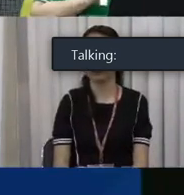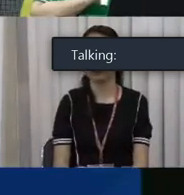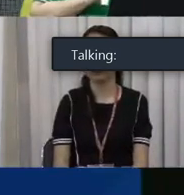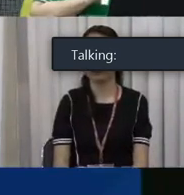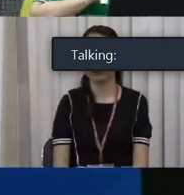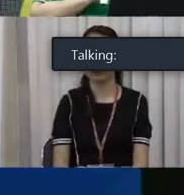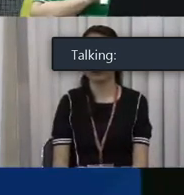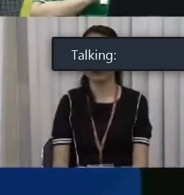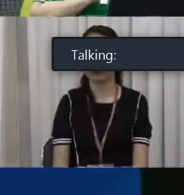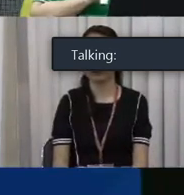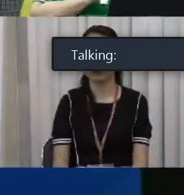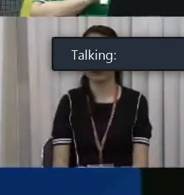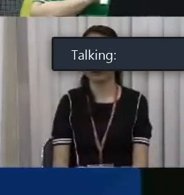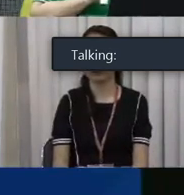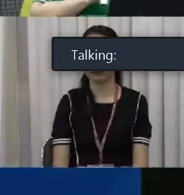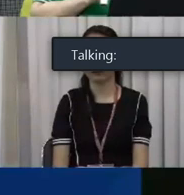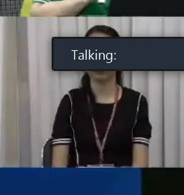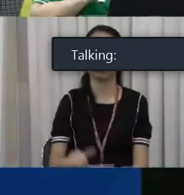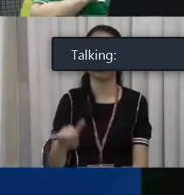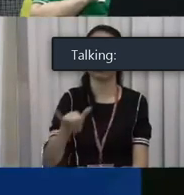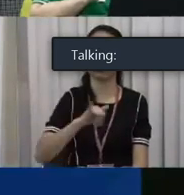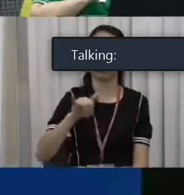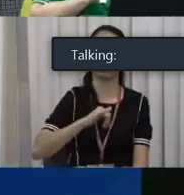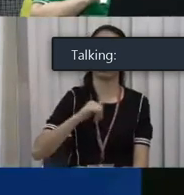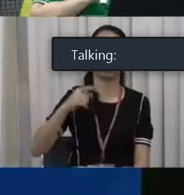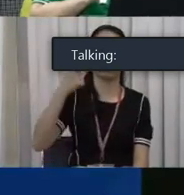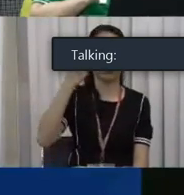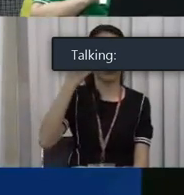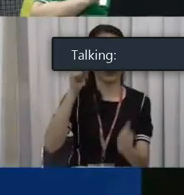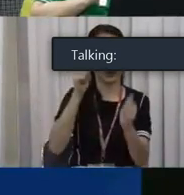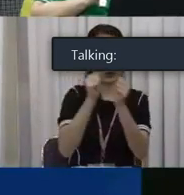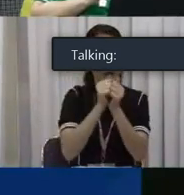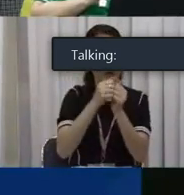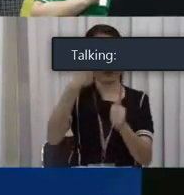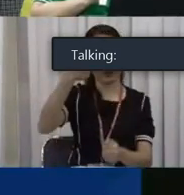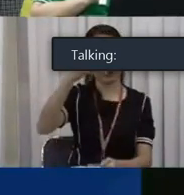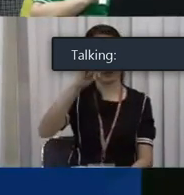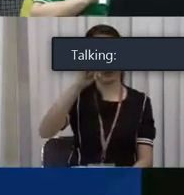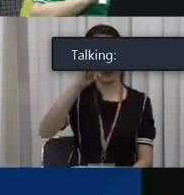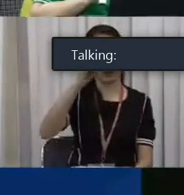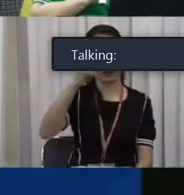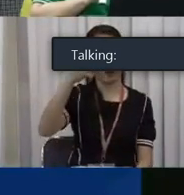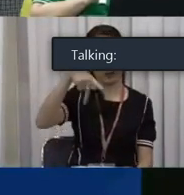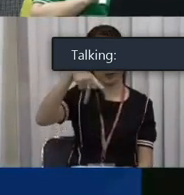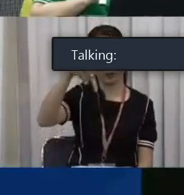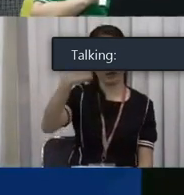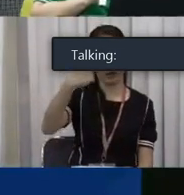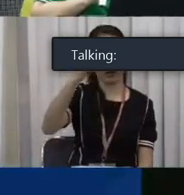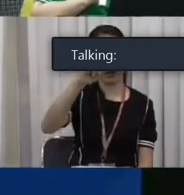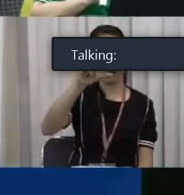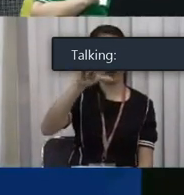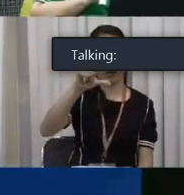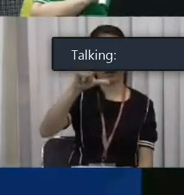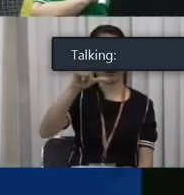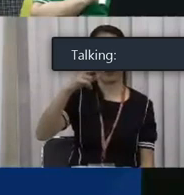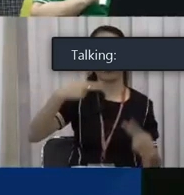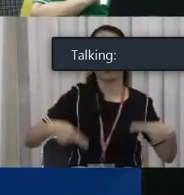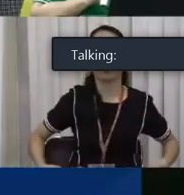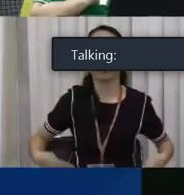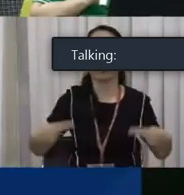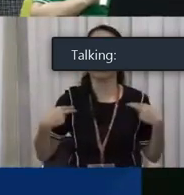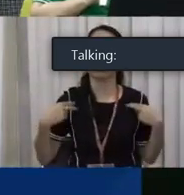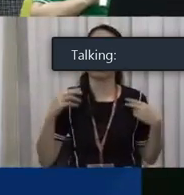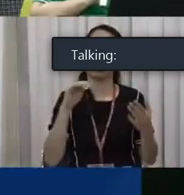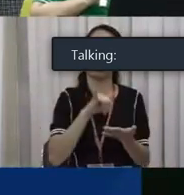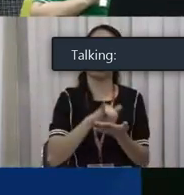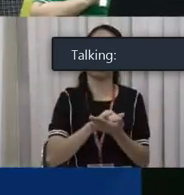dependents. Same pod aning PhilHealth. Sila pod ang mo take care nato sa atong mga assistance sa medical